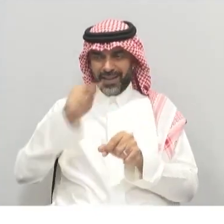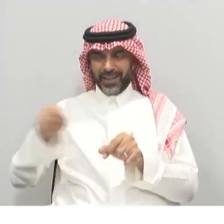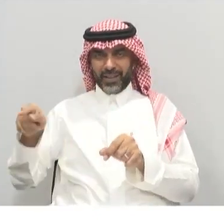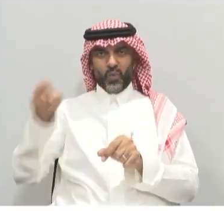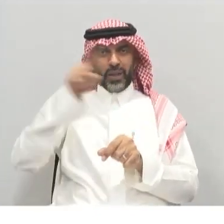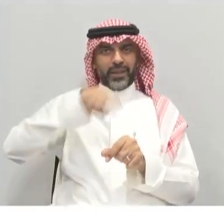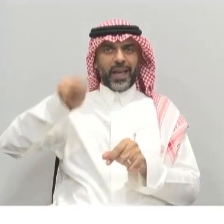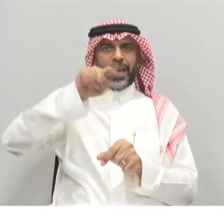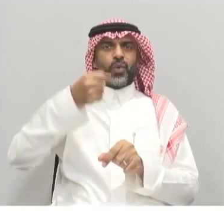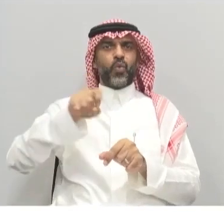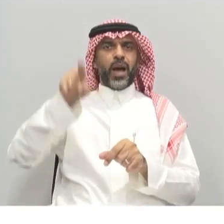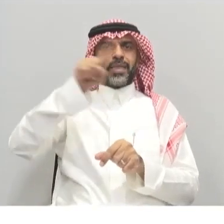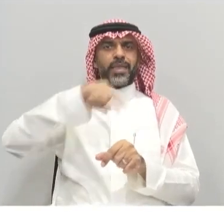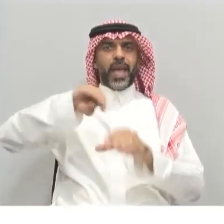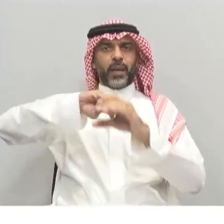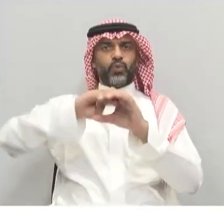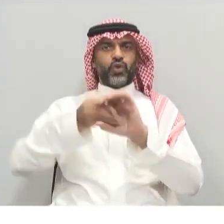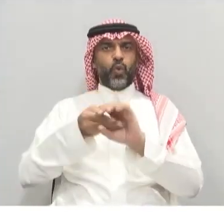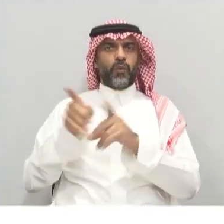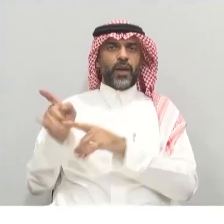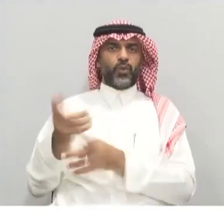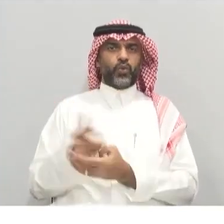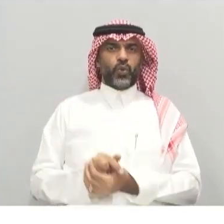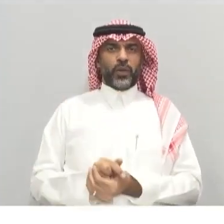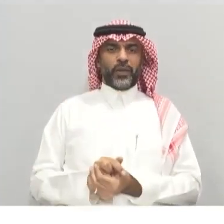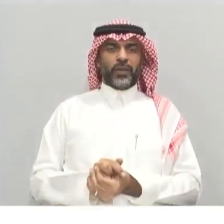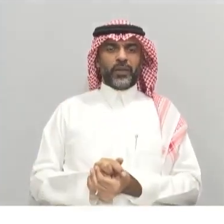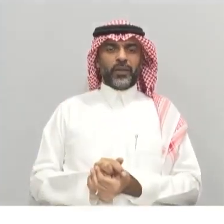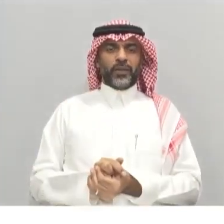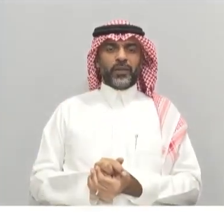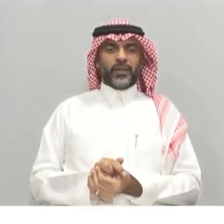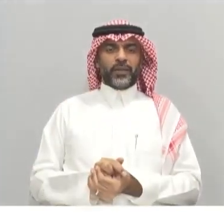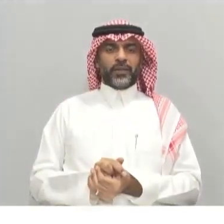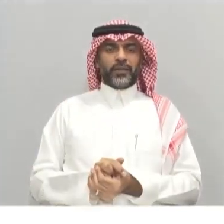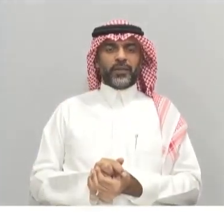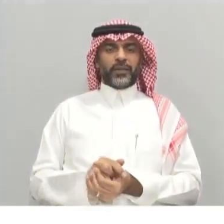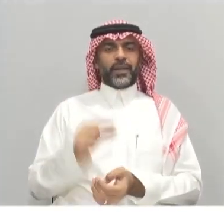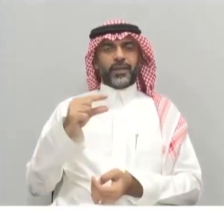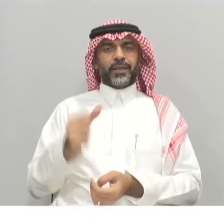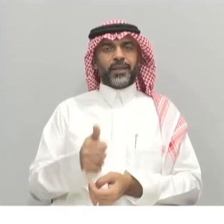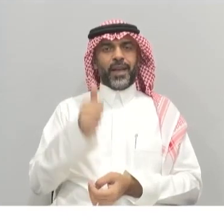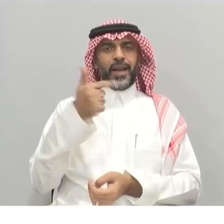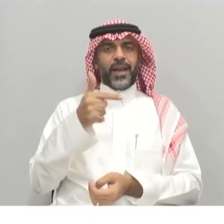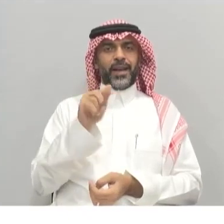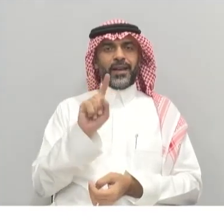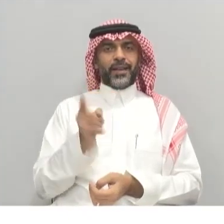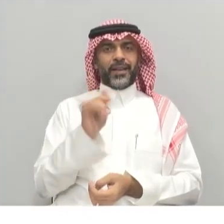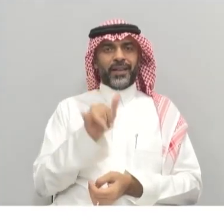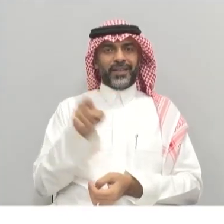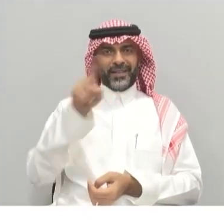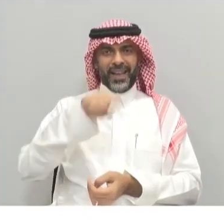والدائري المجوف المخطط الواضح امامنا هو المخطط احسنت المخطط الدائري